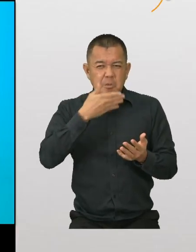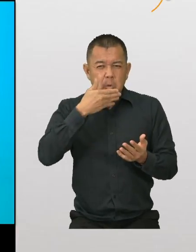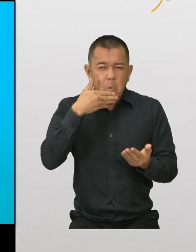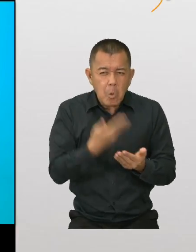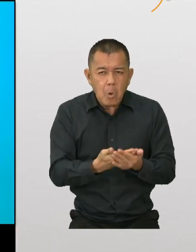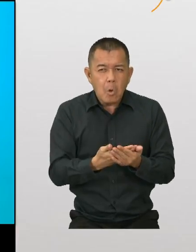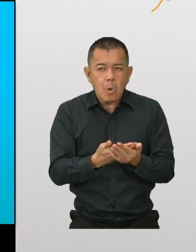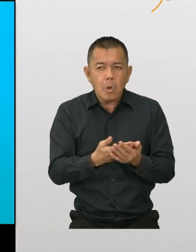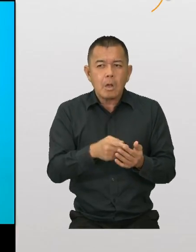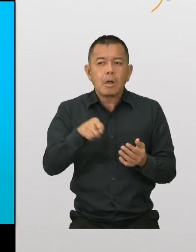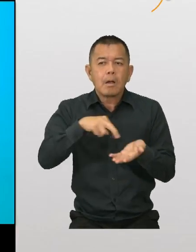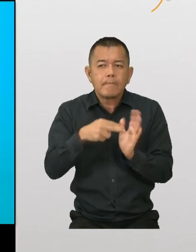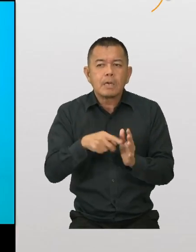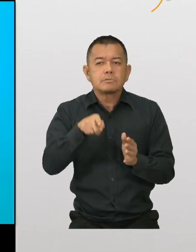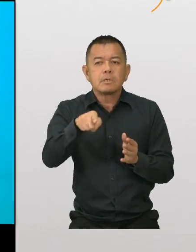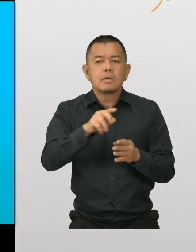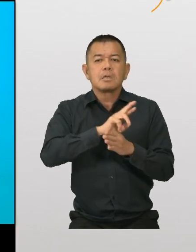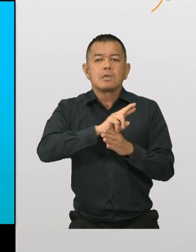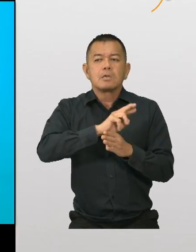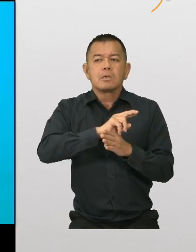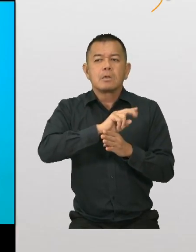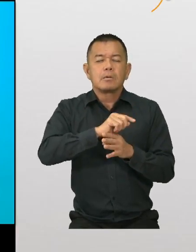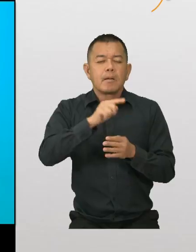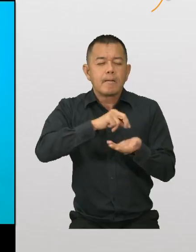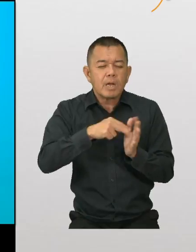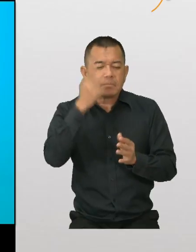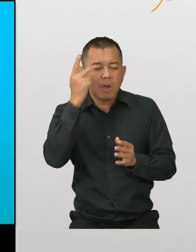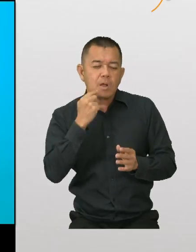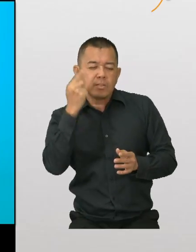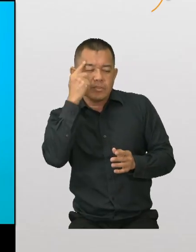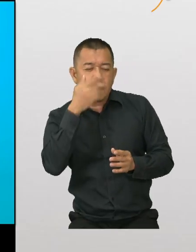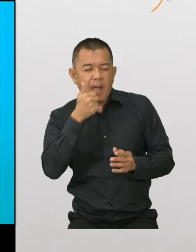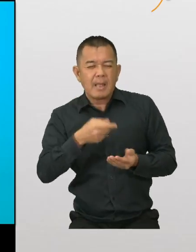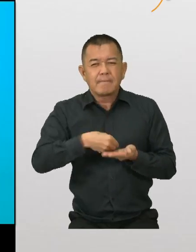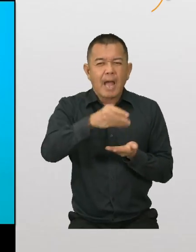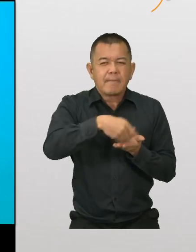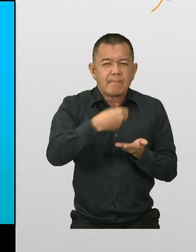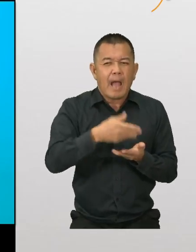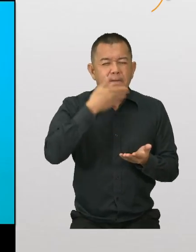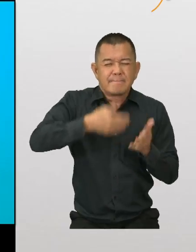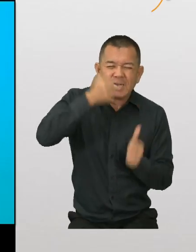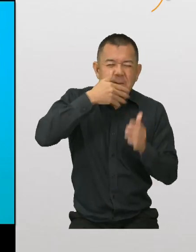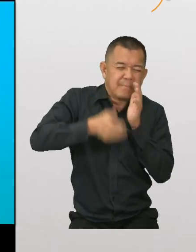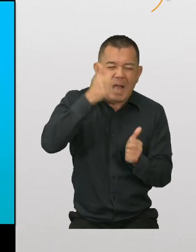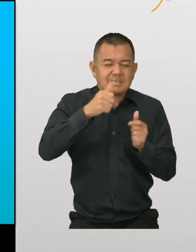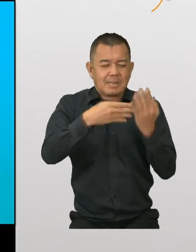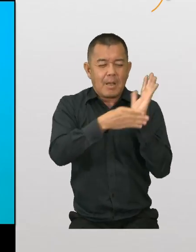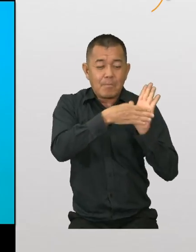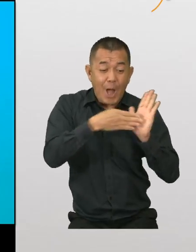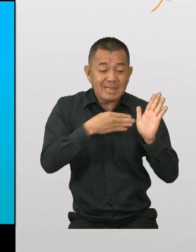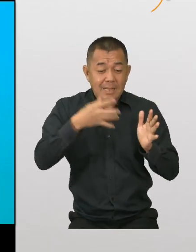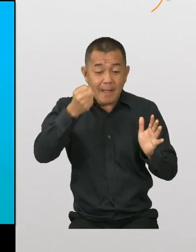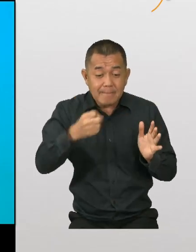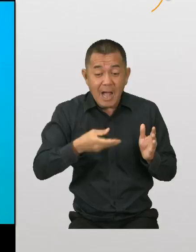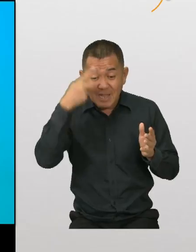well, we must buy the best, otherwise it's not, we can't give the best to the children. 买 So 贵的奶粉给孩子 parents spare no expenses and tend